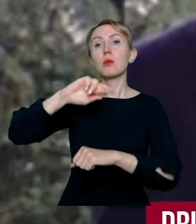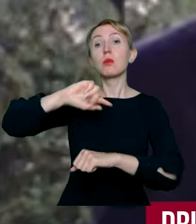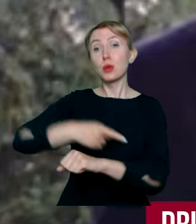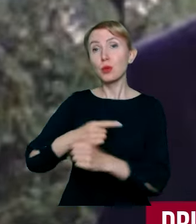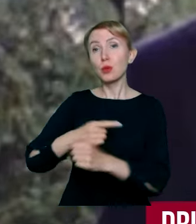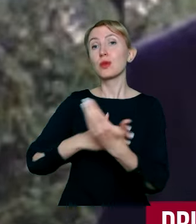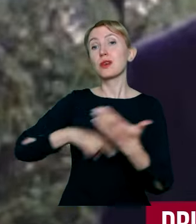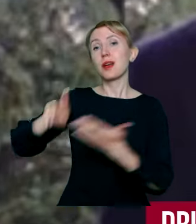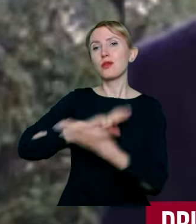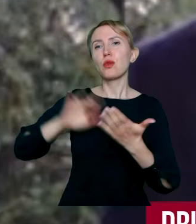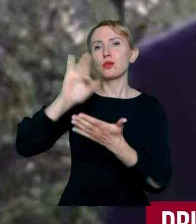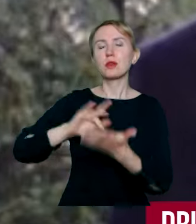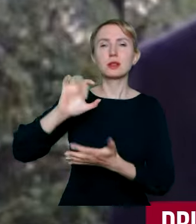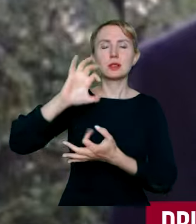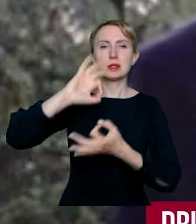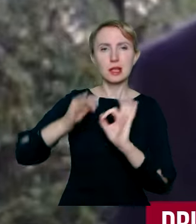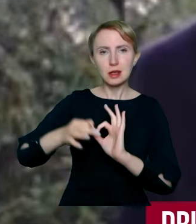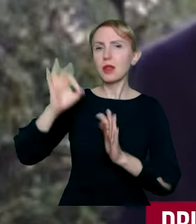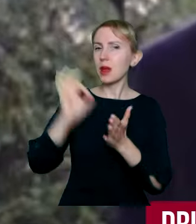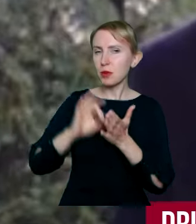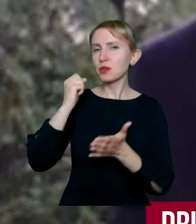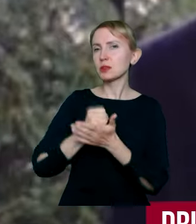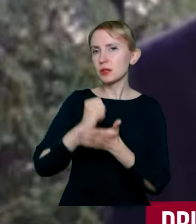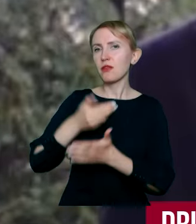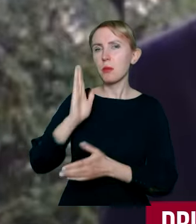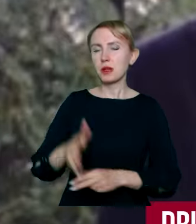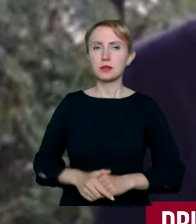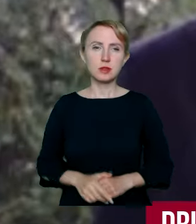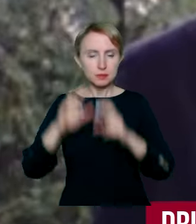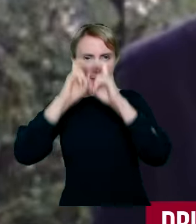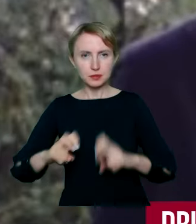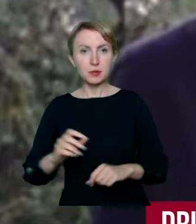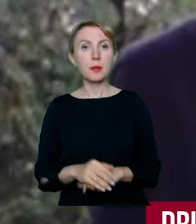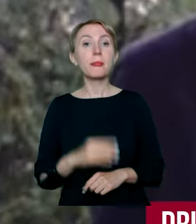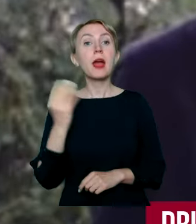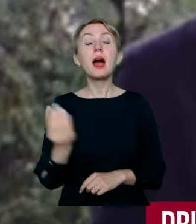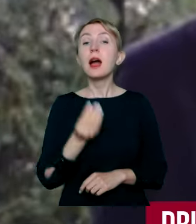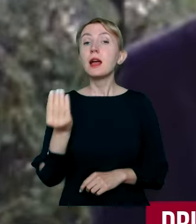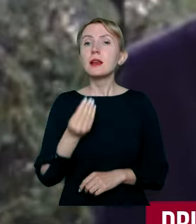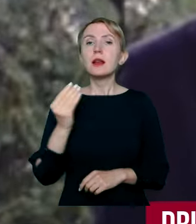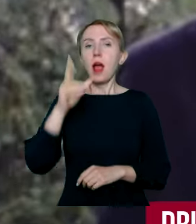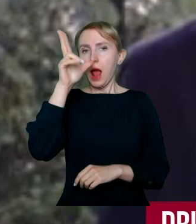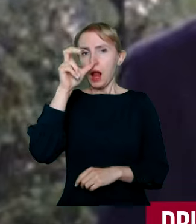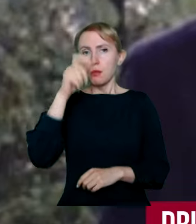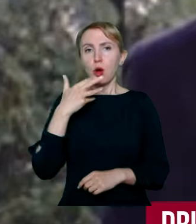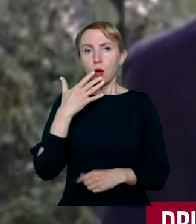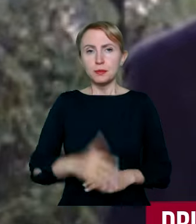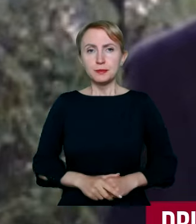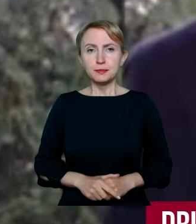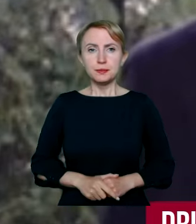Gdyni zajmie się z pewnością tą sprawą. Natomiast jeżeli przywołujesz Elbląg, to wydaje mi się, że